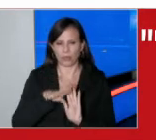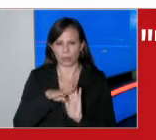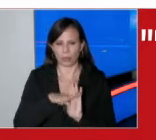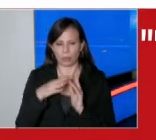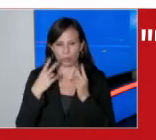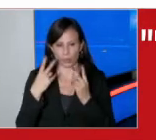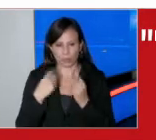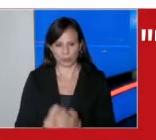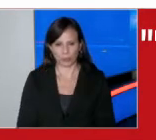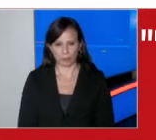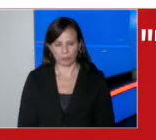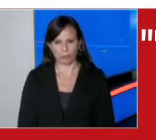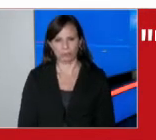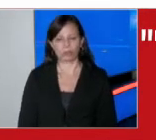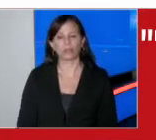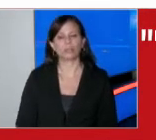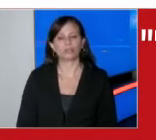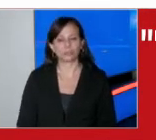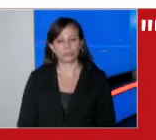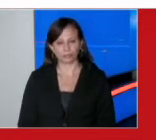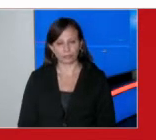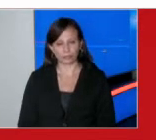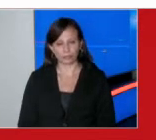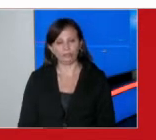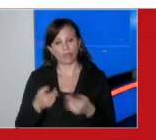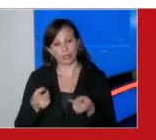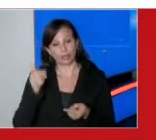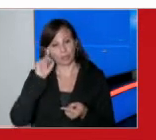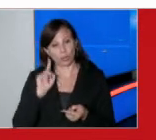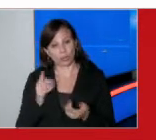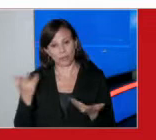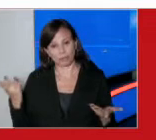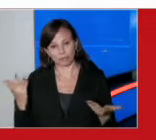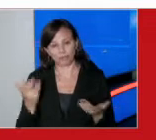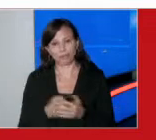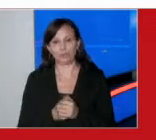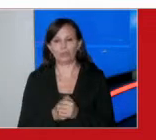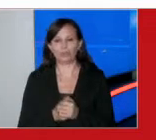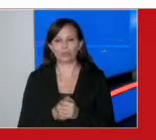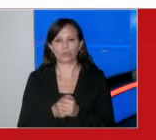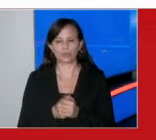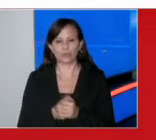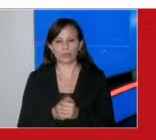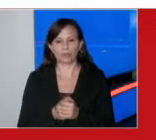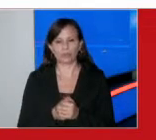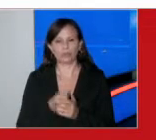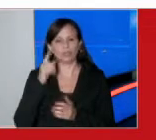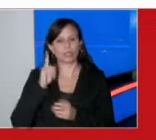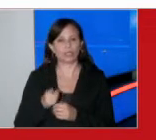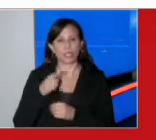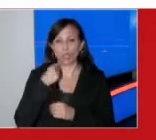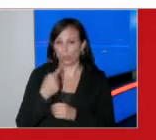יהיו להם. כן, טוב, אז זה לגבי הדברים שאנחנו לא יודעים, מה שאנחנו כן יודעים, זה מה שקרה. צריך לומר, כן, רגע, נדב, לפני זה. צריך